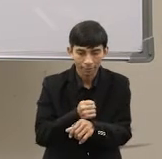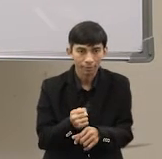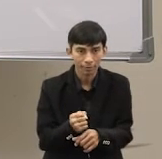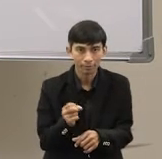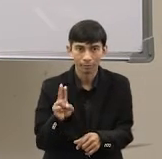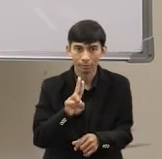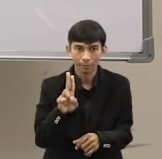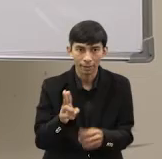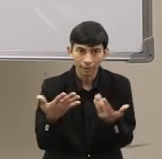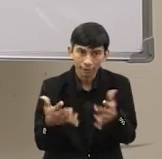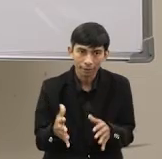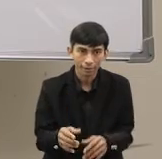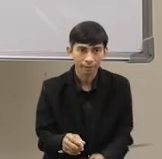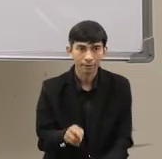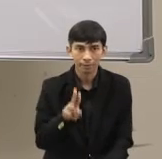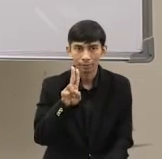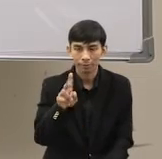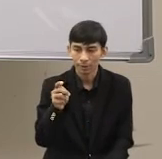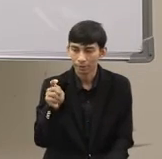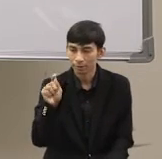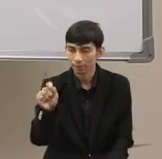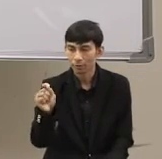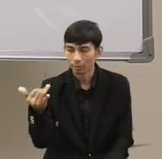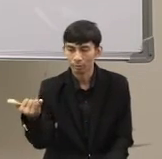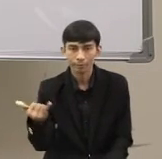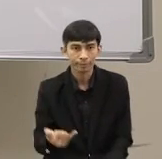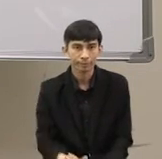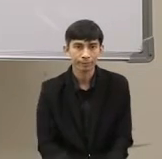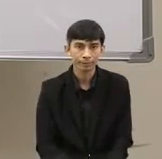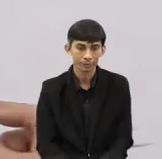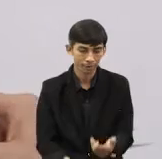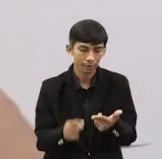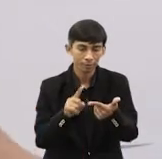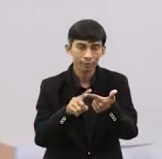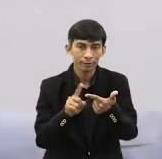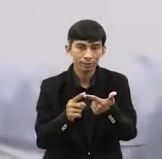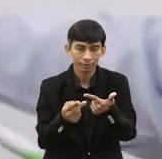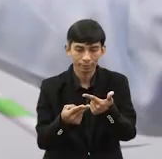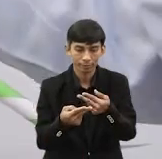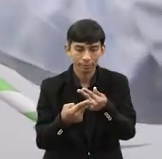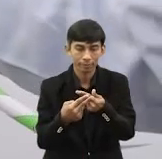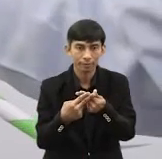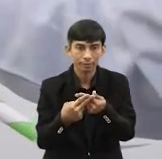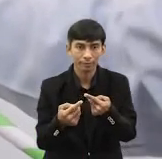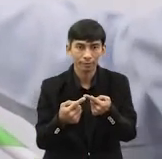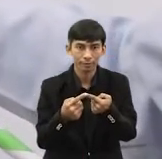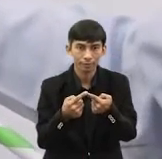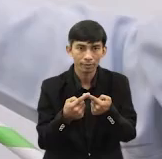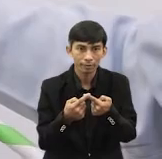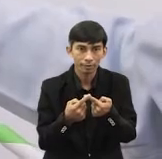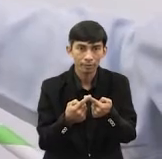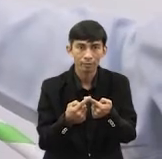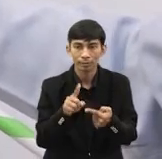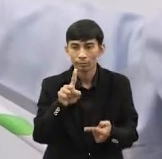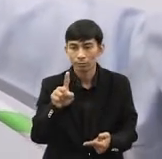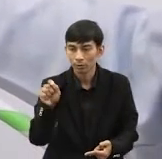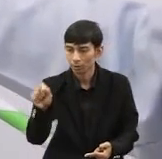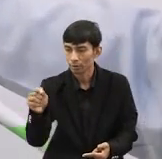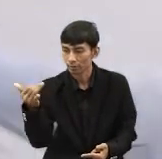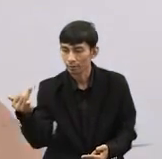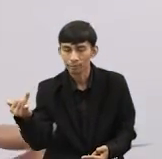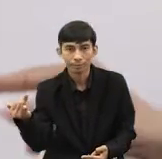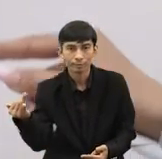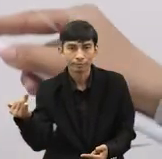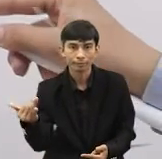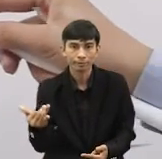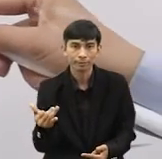chà nè khu vô mà pra hái cư bí cho pram mùi chứ tua thì pí cứ muối cho pram